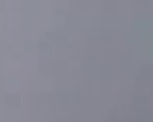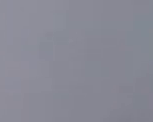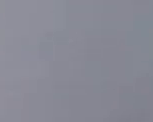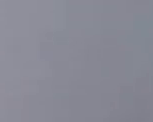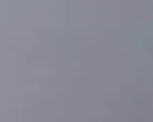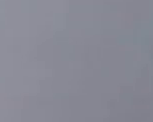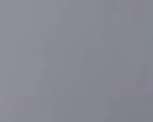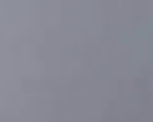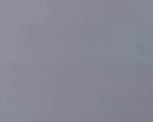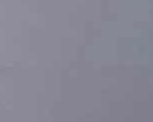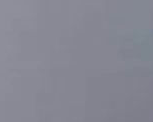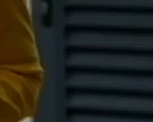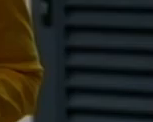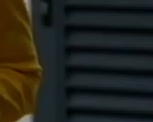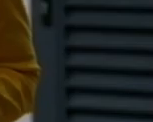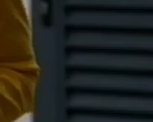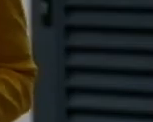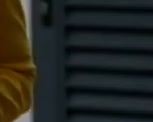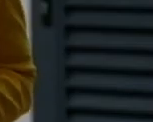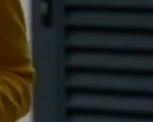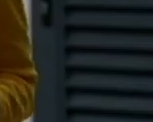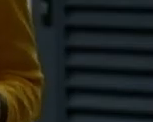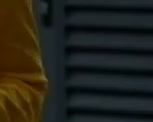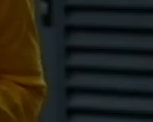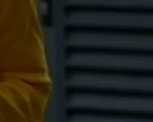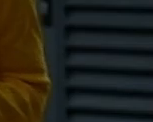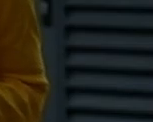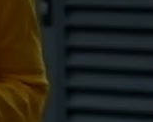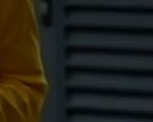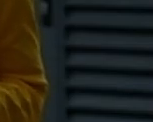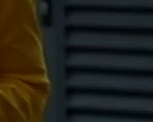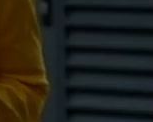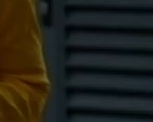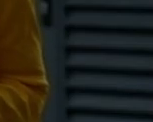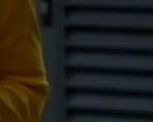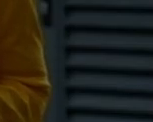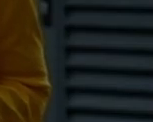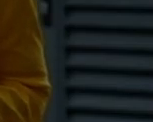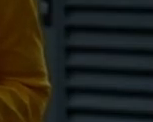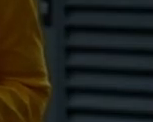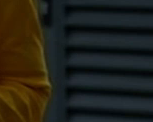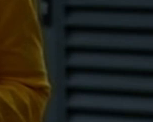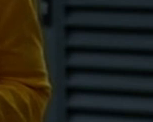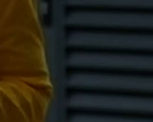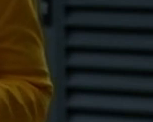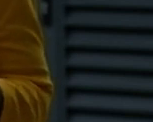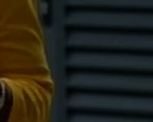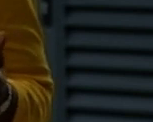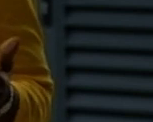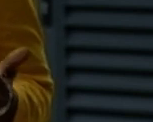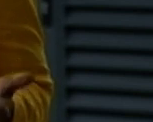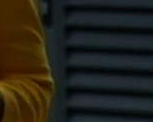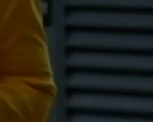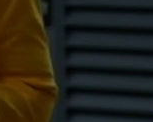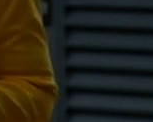développer le contraire, les deux. Voilà, merci madame. On est obligé d'interrompre là cet échange, mais